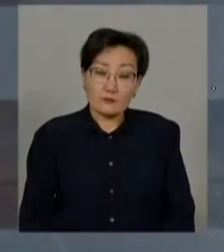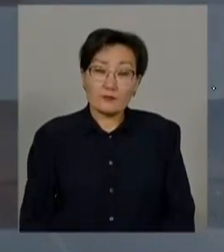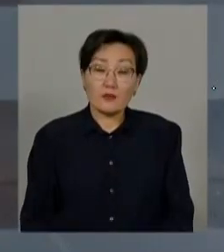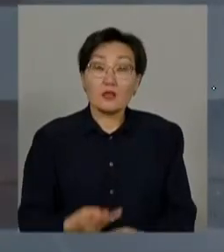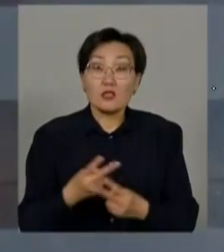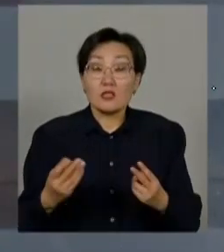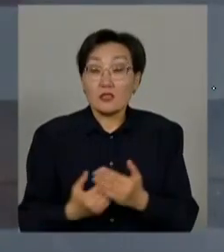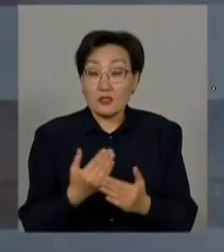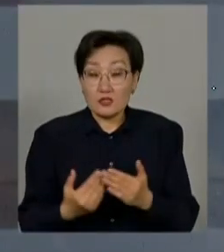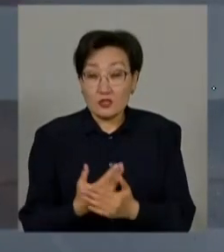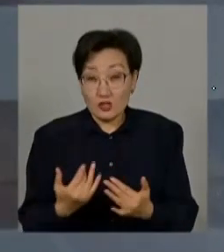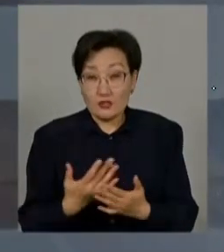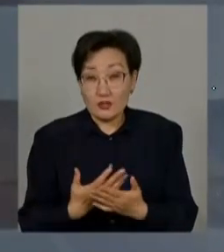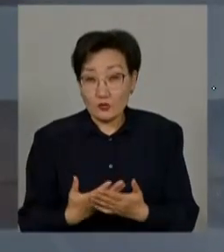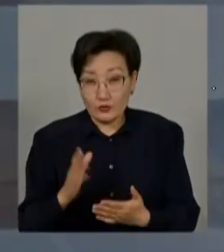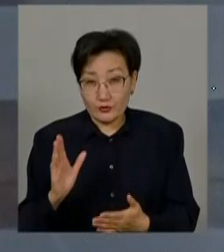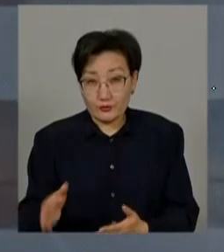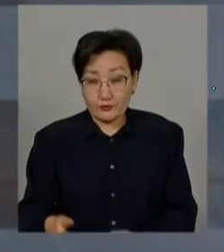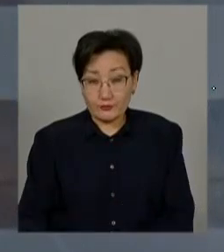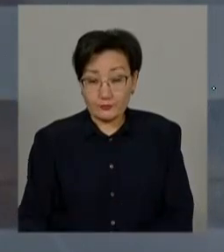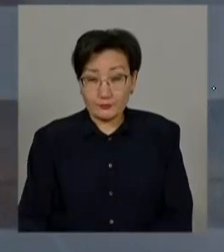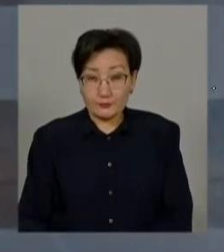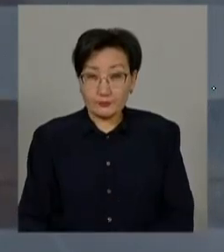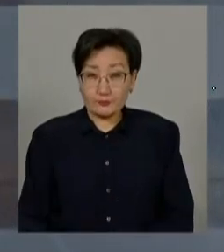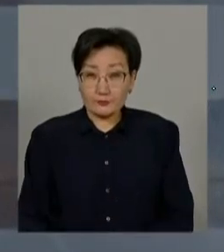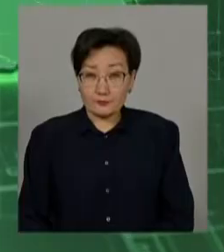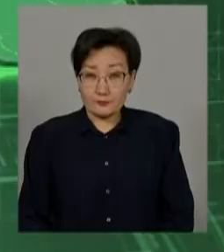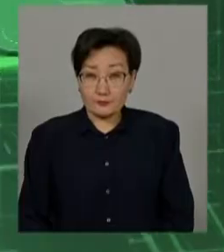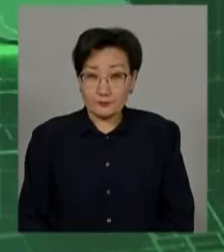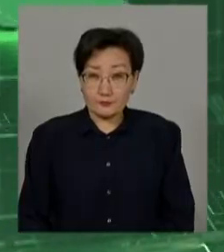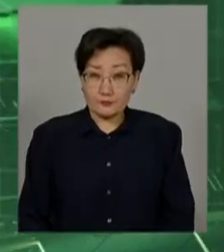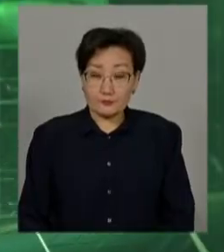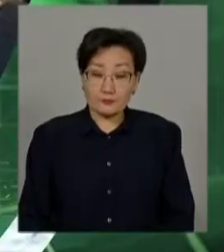Құрметті көрермен, жаңалықтардың екінші жартысынан көретіндеріңіз.